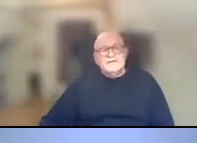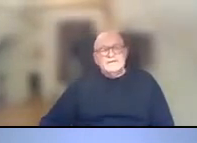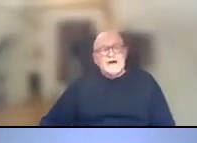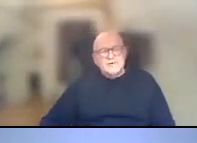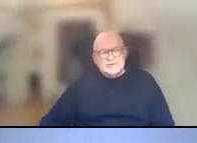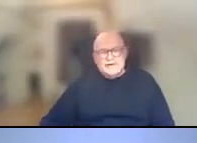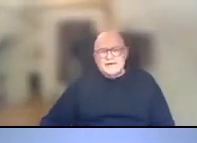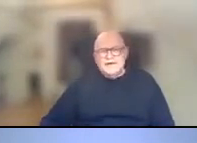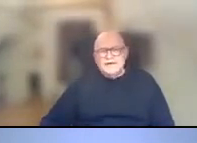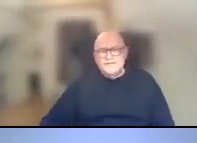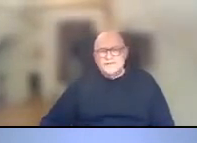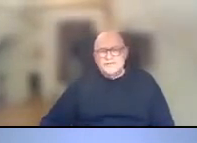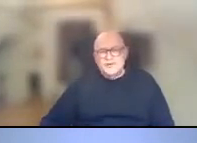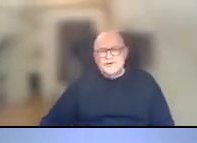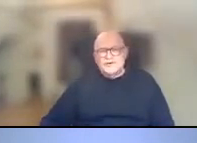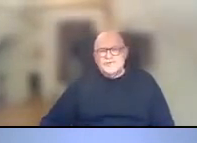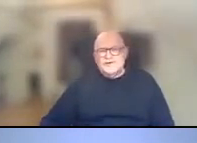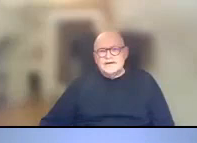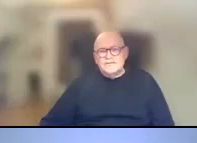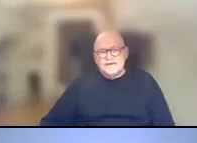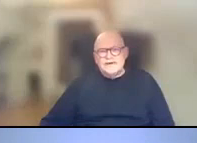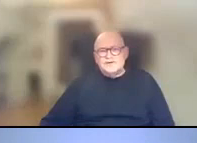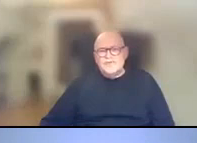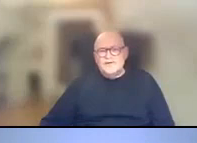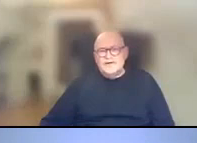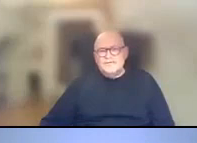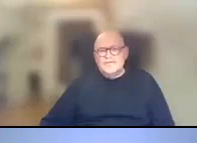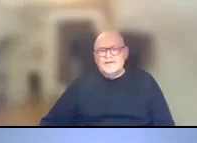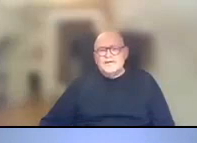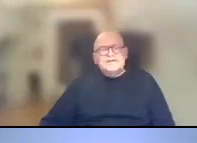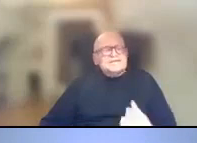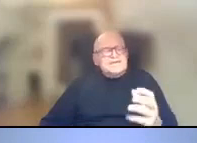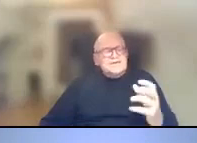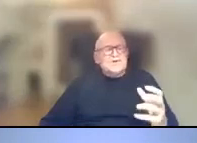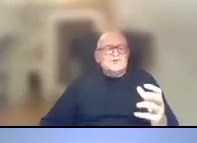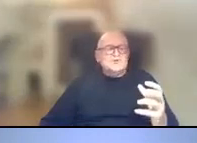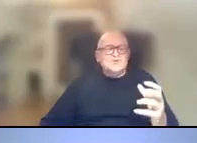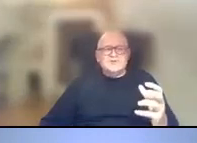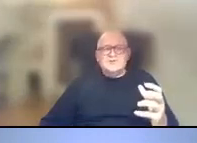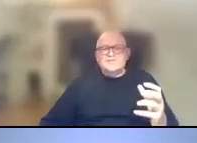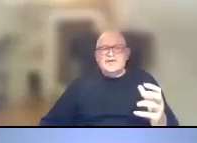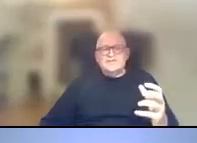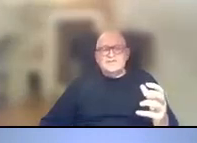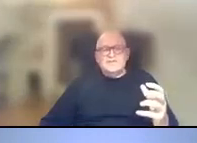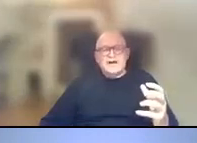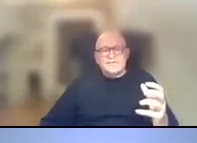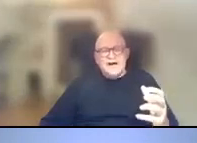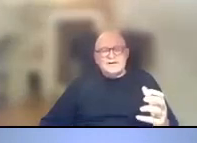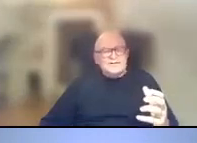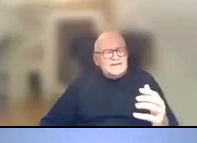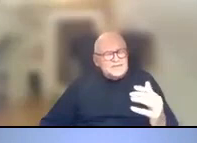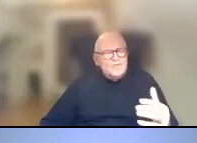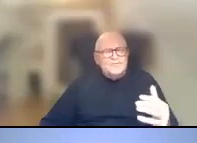die ausschlaggebende Rolle gespielt hat bei der Jobwahl, dann ist die Enttäuschung die spätere